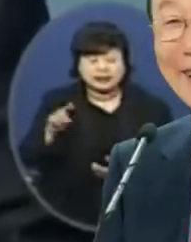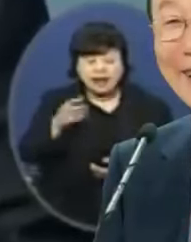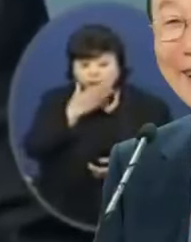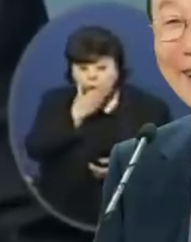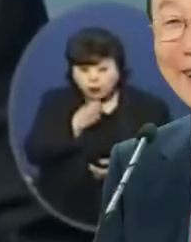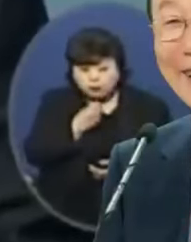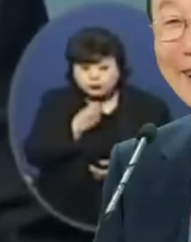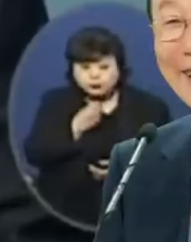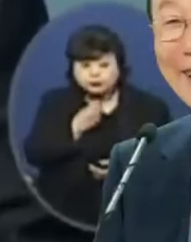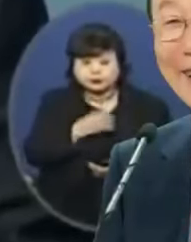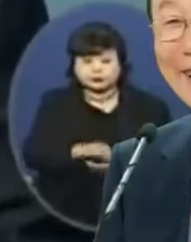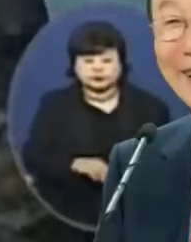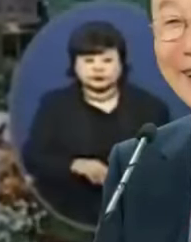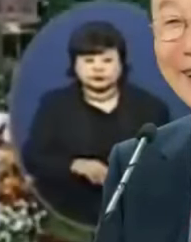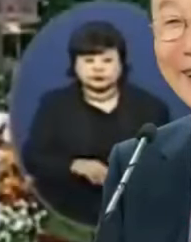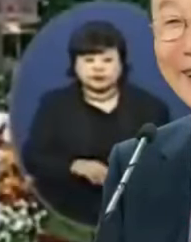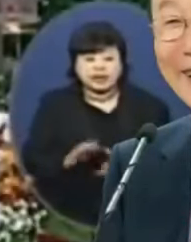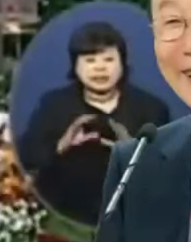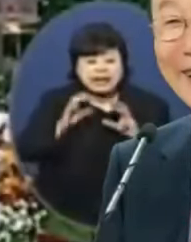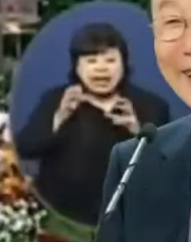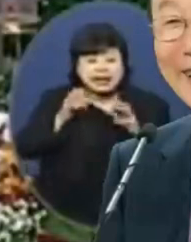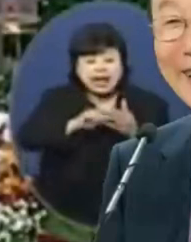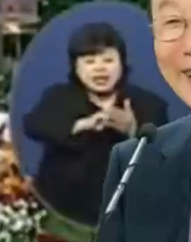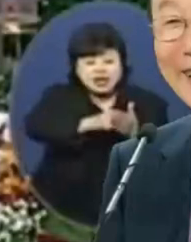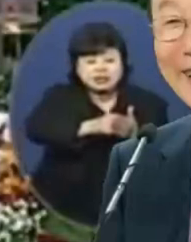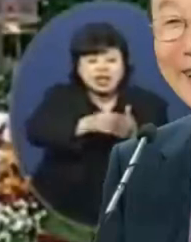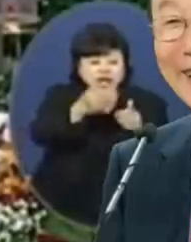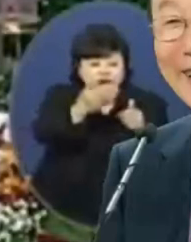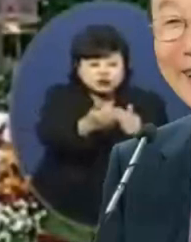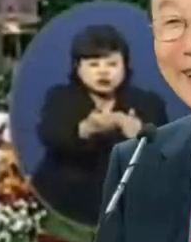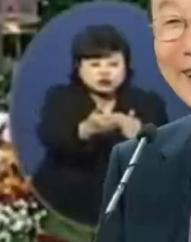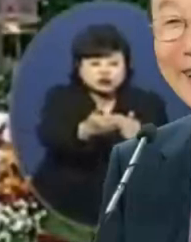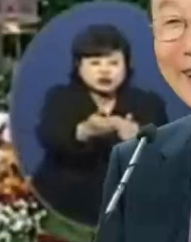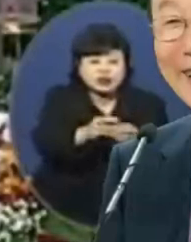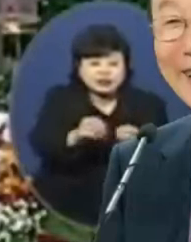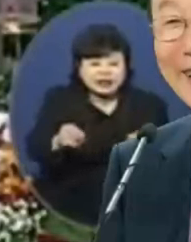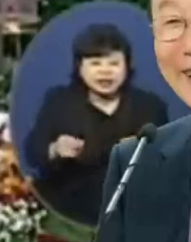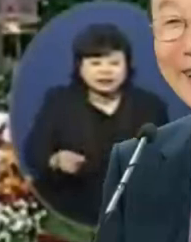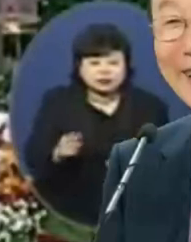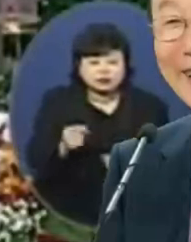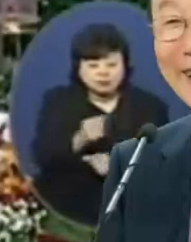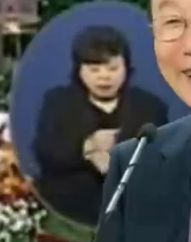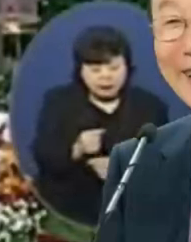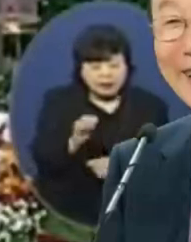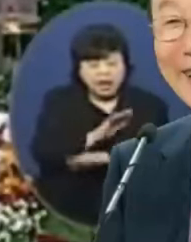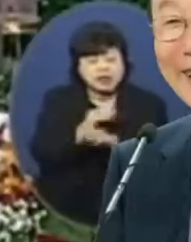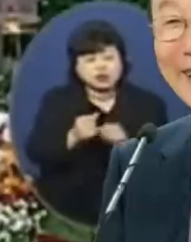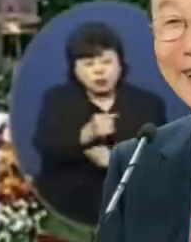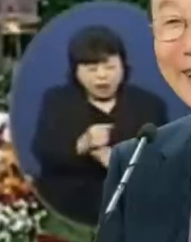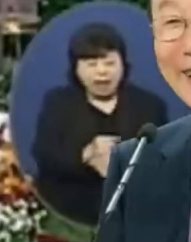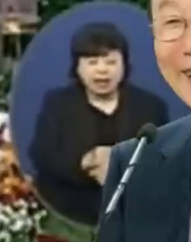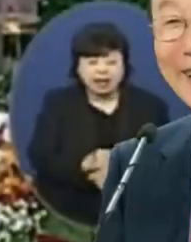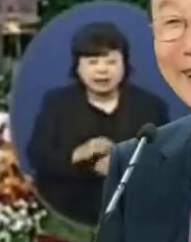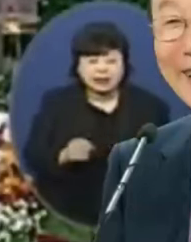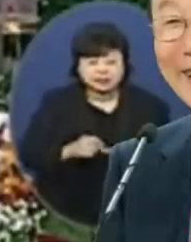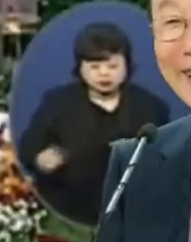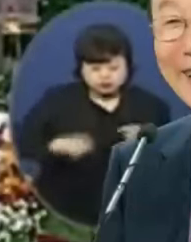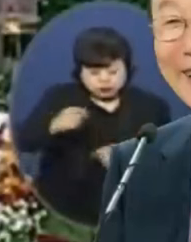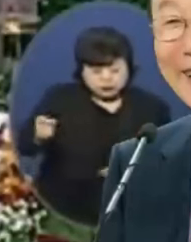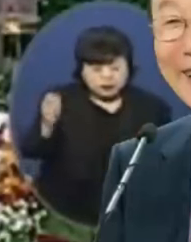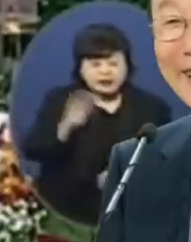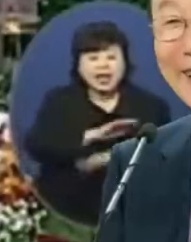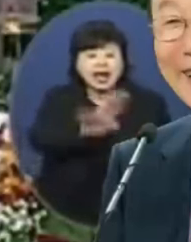19절에 주님께서 말씀하시기를 내가 천국 열쇠를 내게 주느니 땅에서 내가 무엇이든지 매면 하늘에서도 매일 것이요 내가